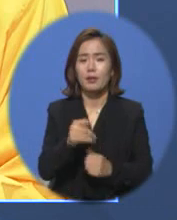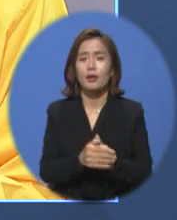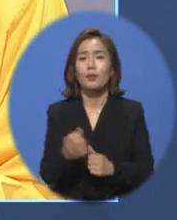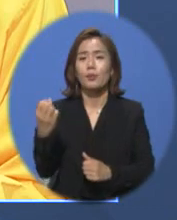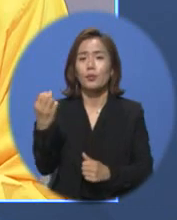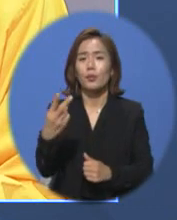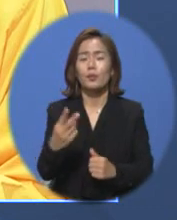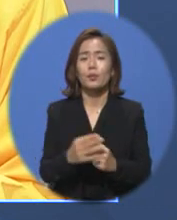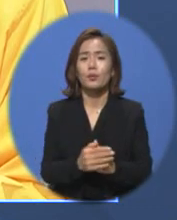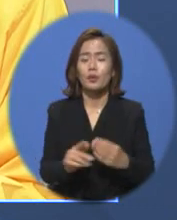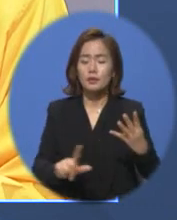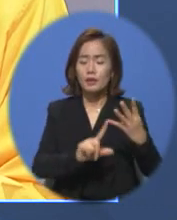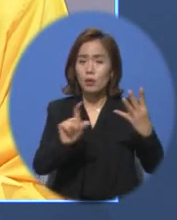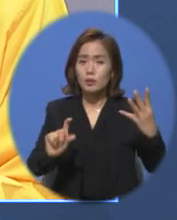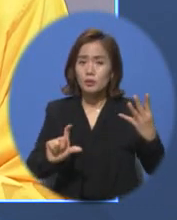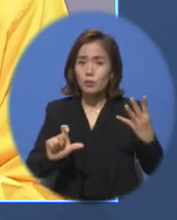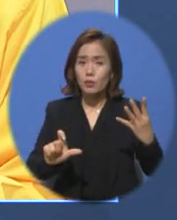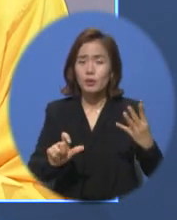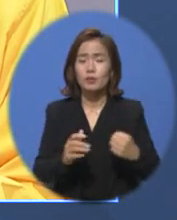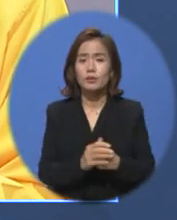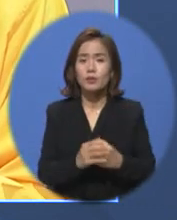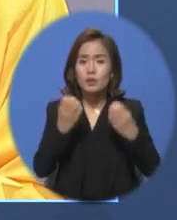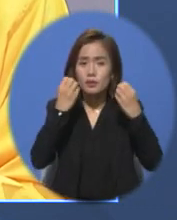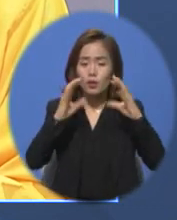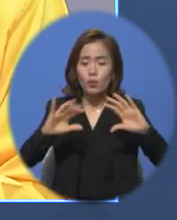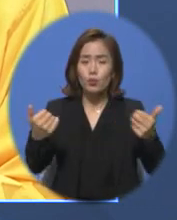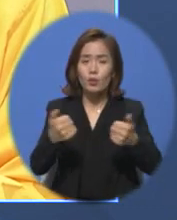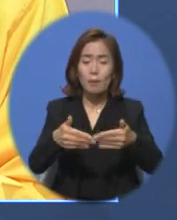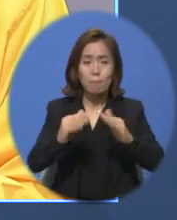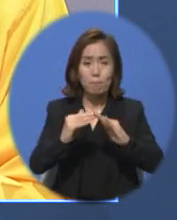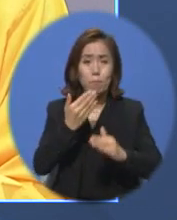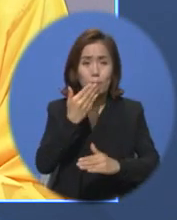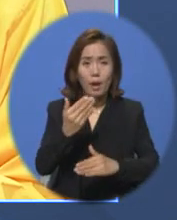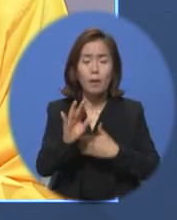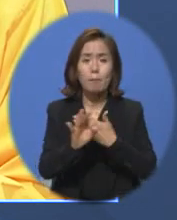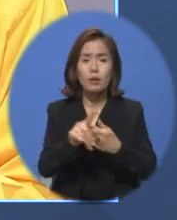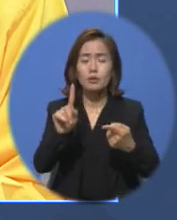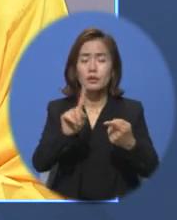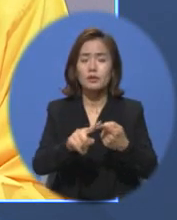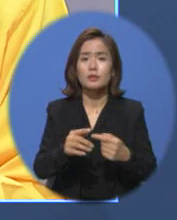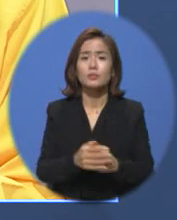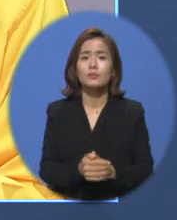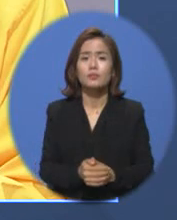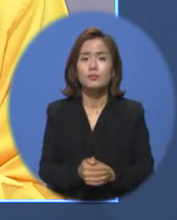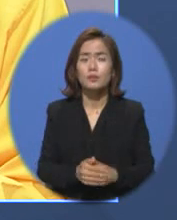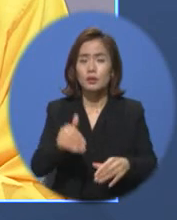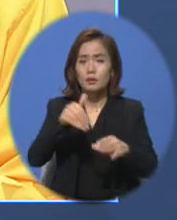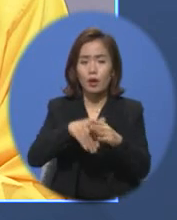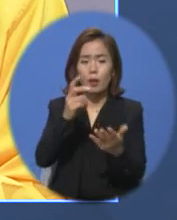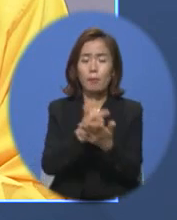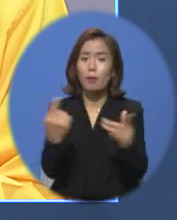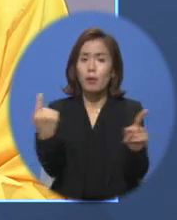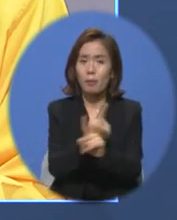정말유감스럽습니다.그리고 4월15일에새국회가구성되면 ,